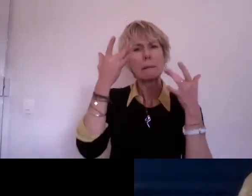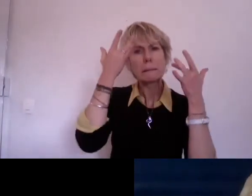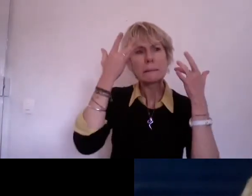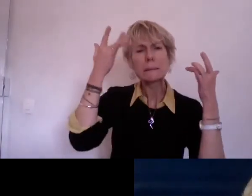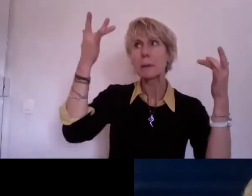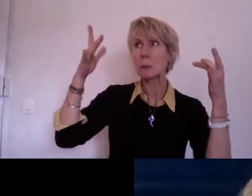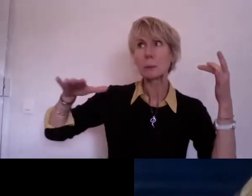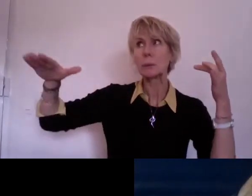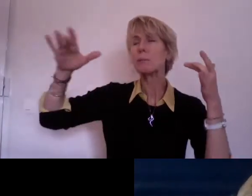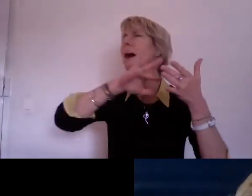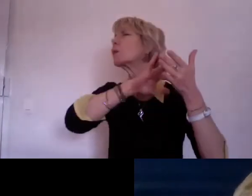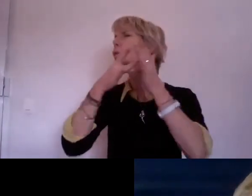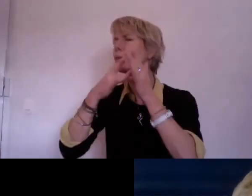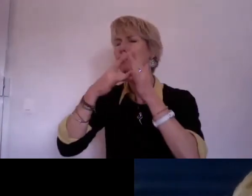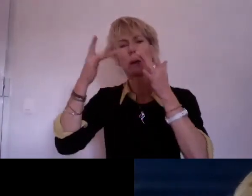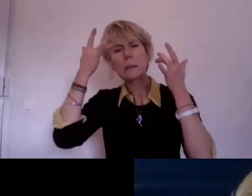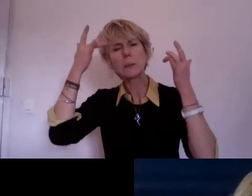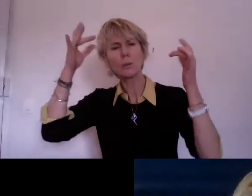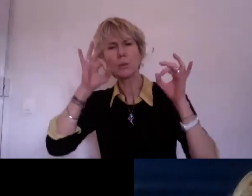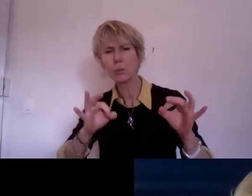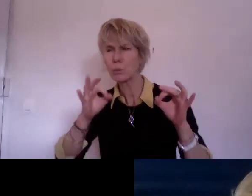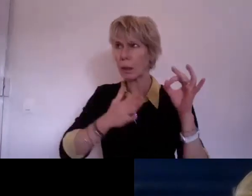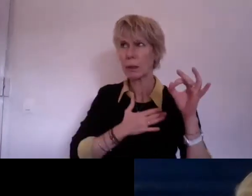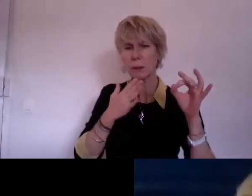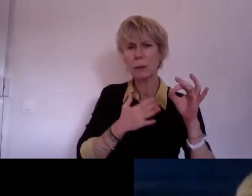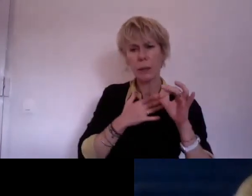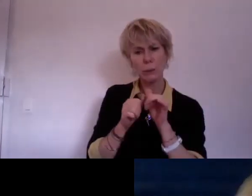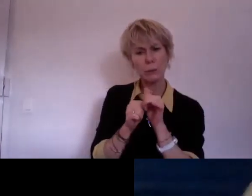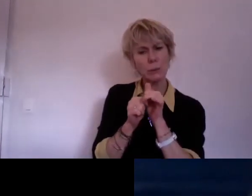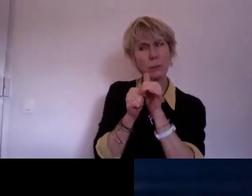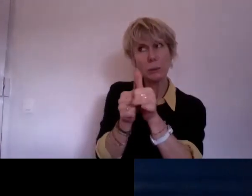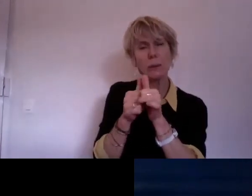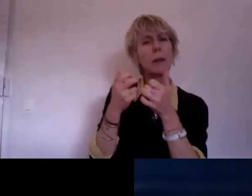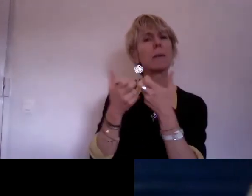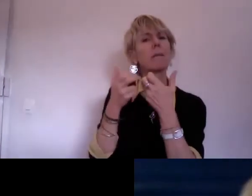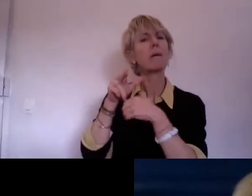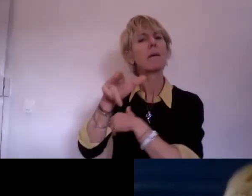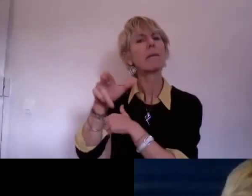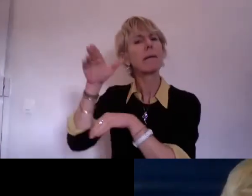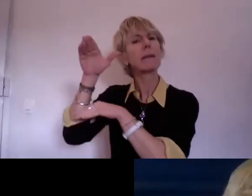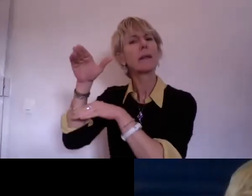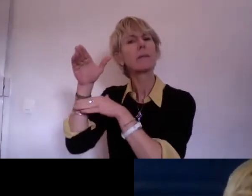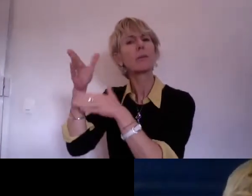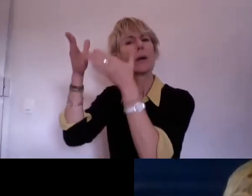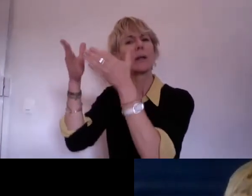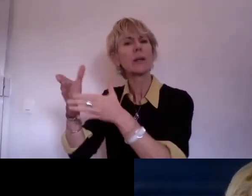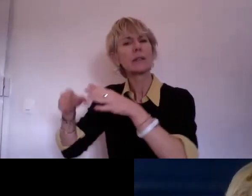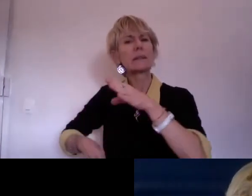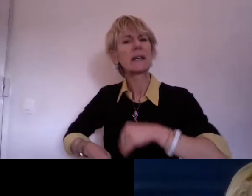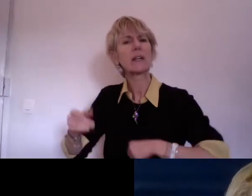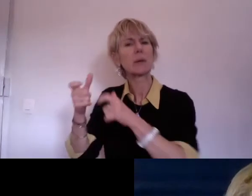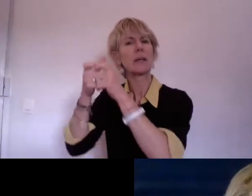intéressantes à suivre. Vous allez écouter le témoignage de Cédric Cheng, qui est directeur d'établissement